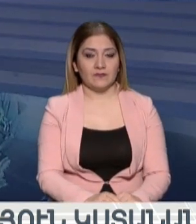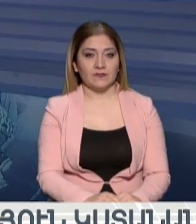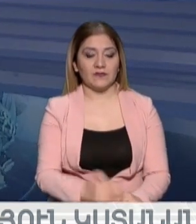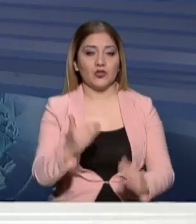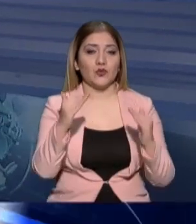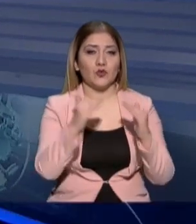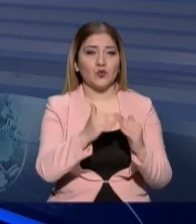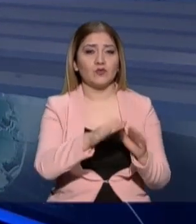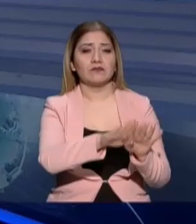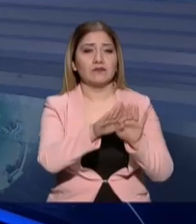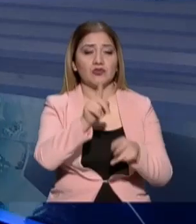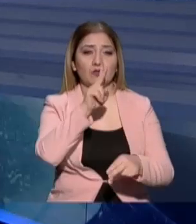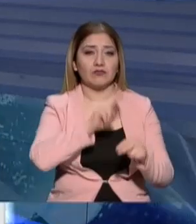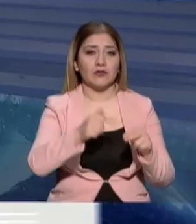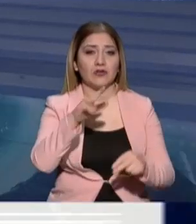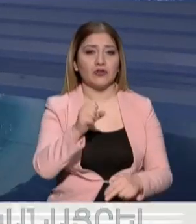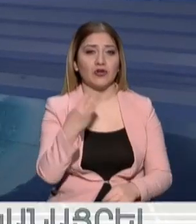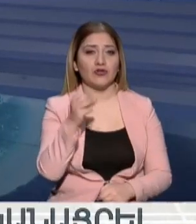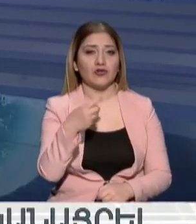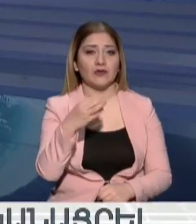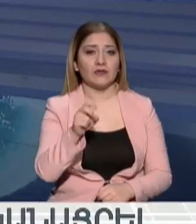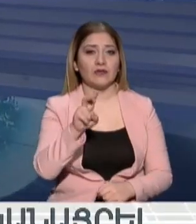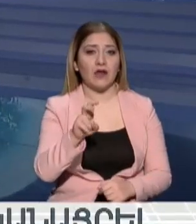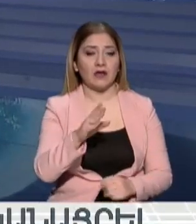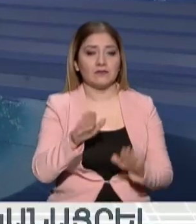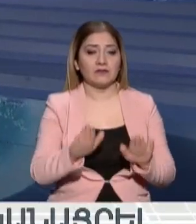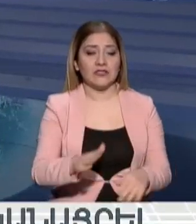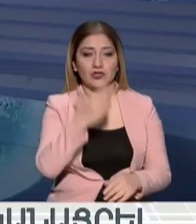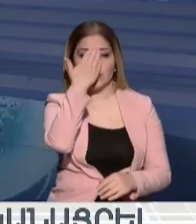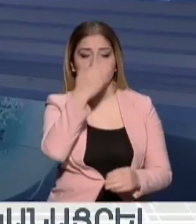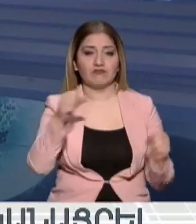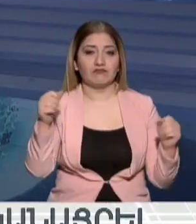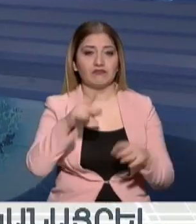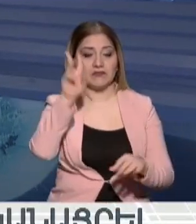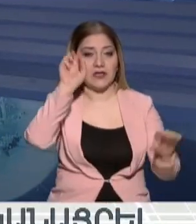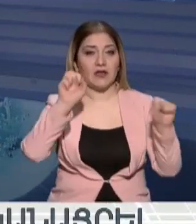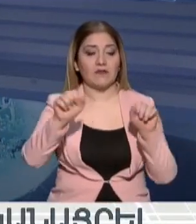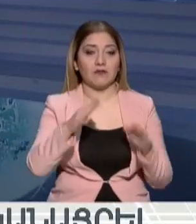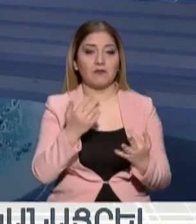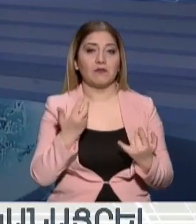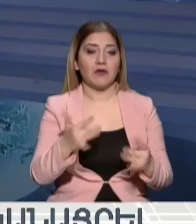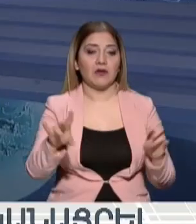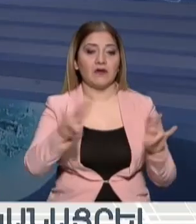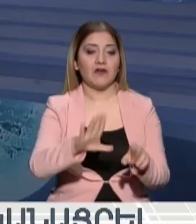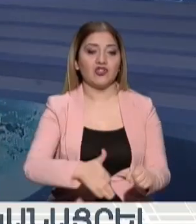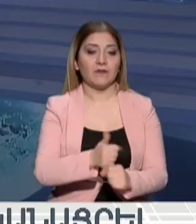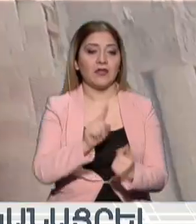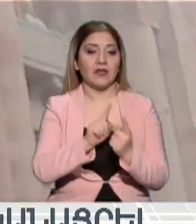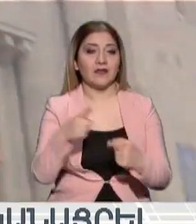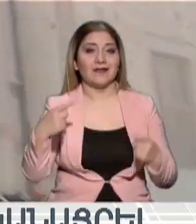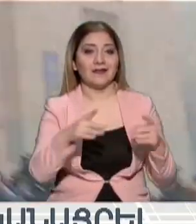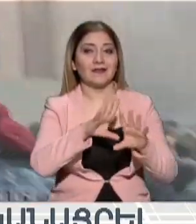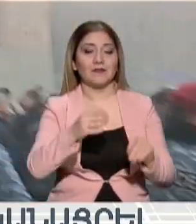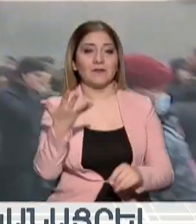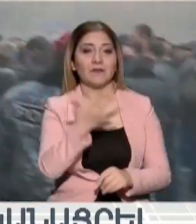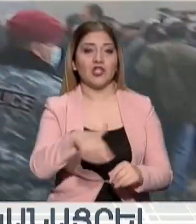Իրենց տունն ու գույքը կորցրած քաշաթաղցիները հավաքվել են կառավարության դիմաց, պահանջելով վարչապետի հետ հանդիպում։ Հրադադարից հետո քաշաթաղի